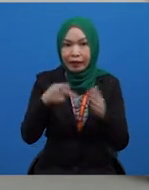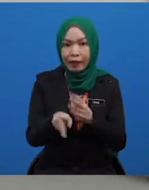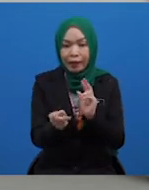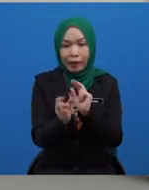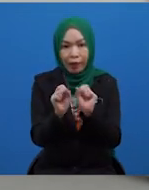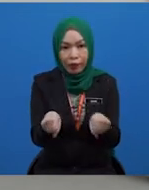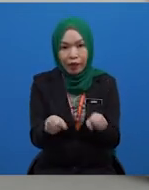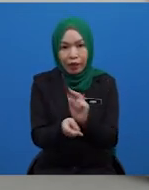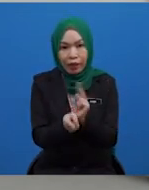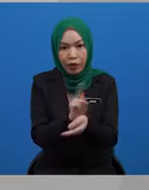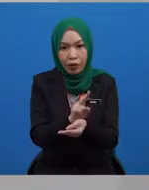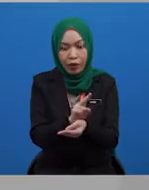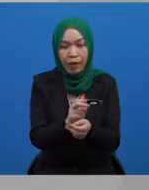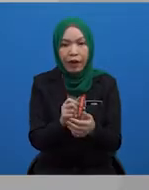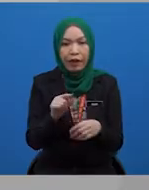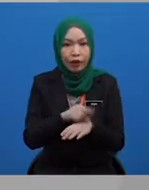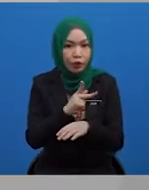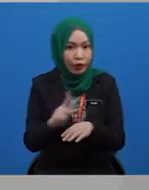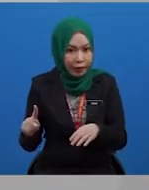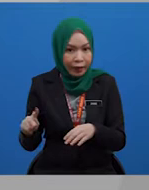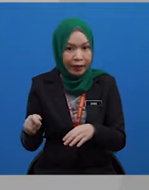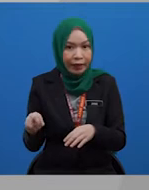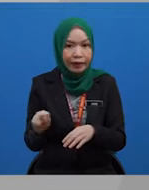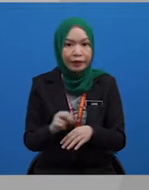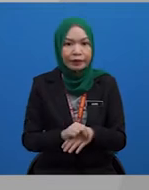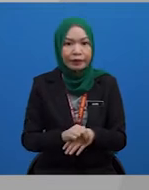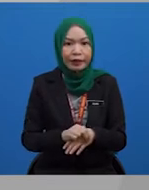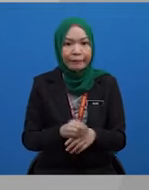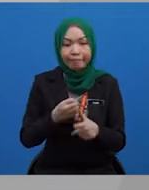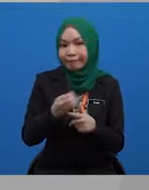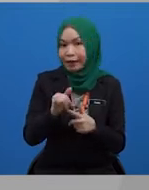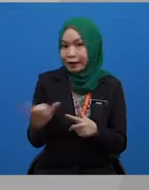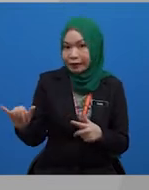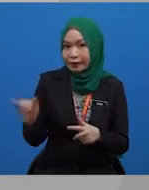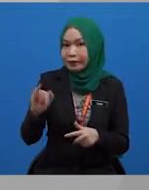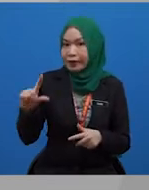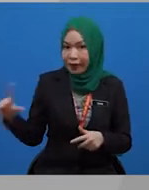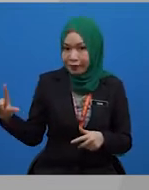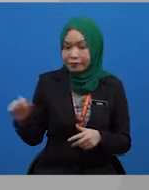digunakan oleh pemasa tersebut. Di antaranya ialah